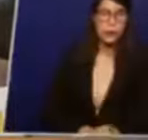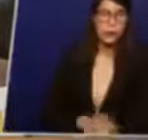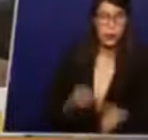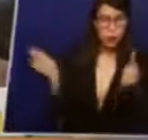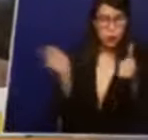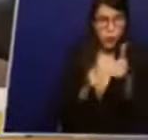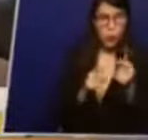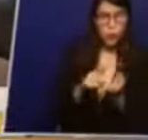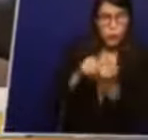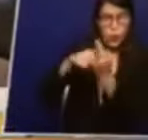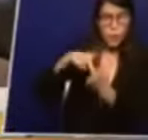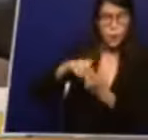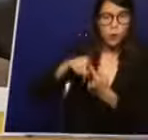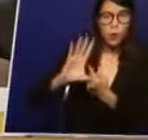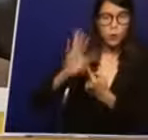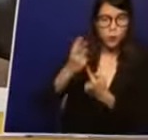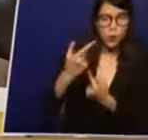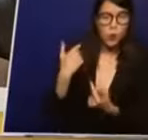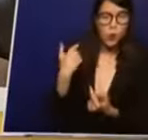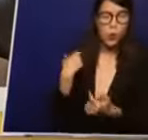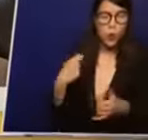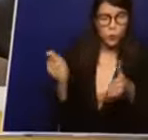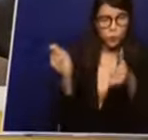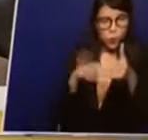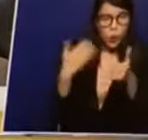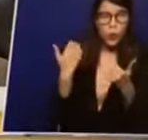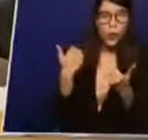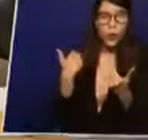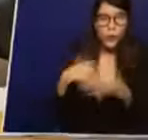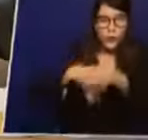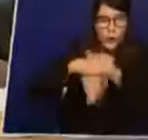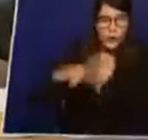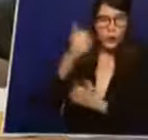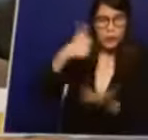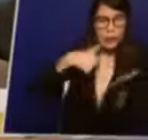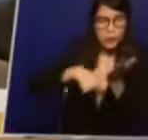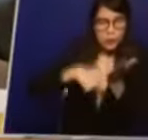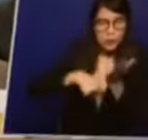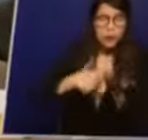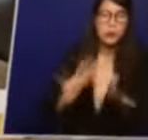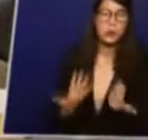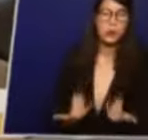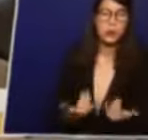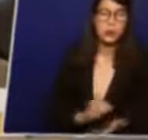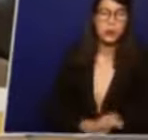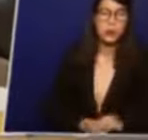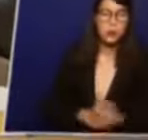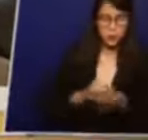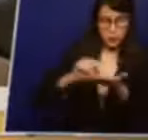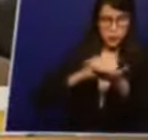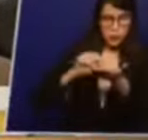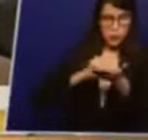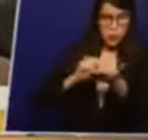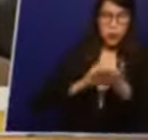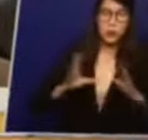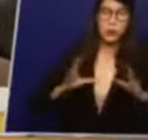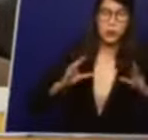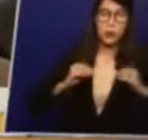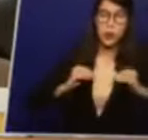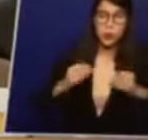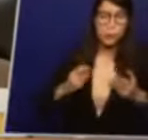ะคะ 2. โทษหนีภาษีตามประมวลกฎหมายรัษฎากรข้อหนึ่งค่ะการเผยเซ็นรับสารภาพโดย